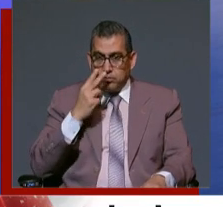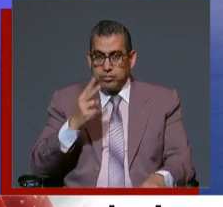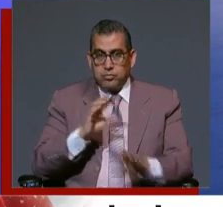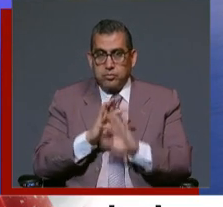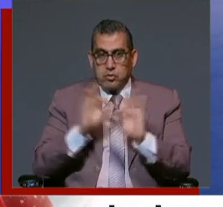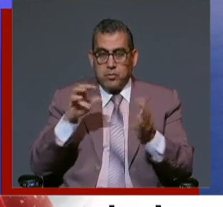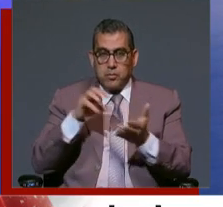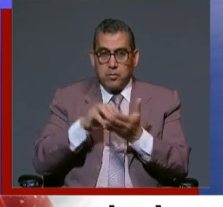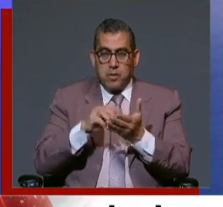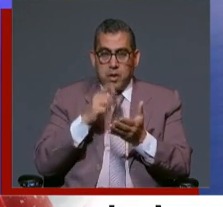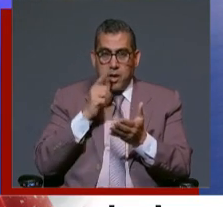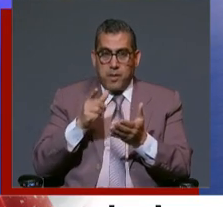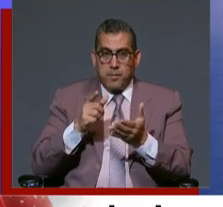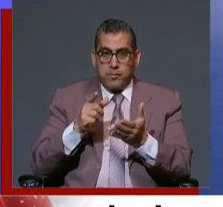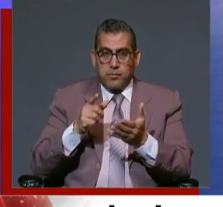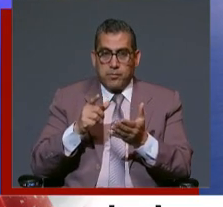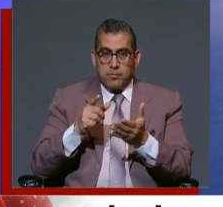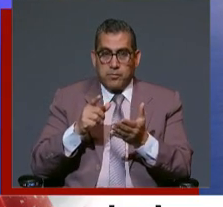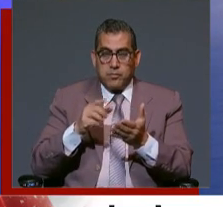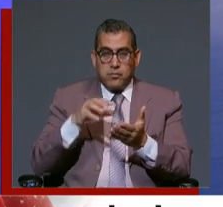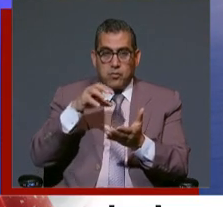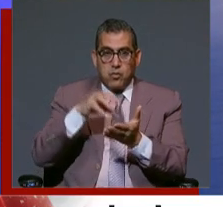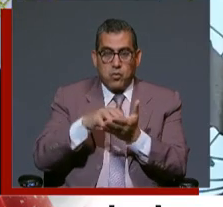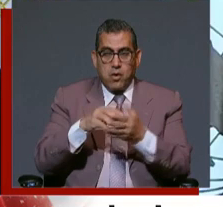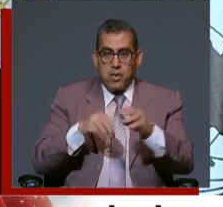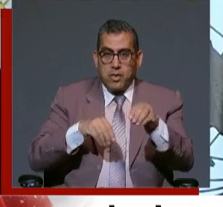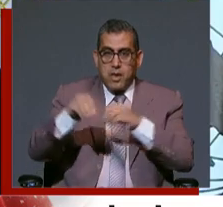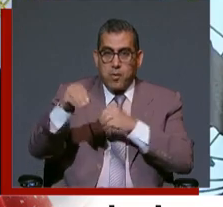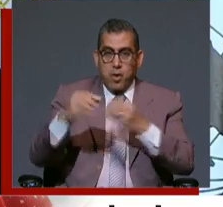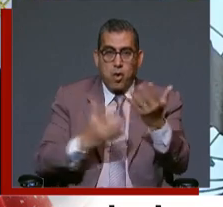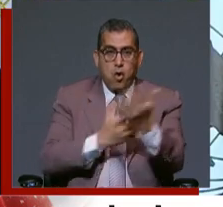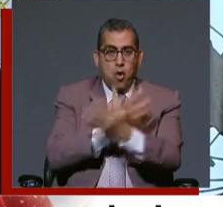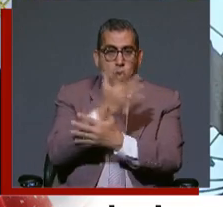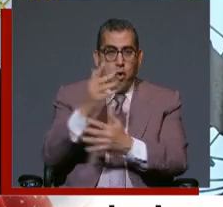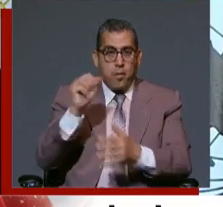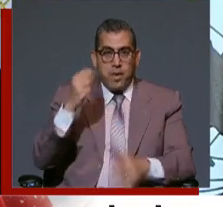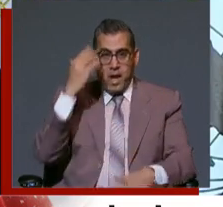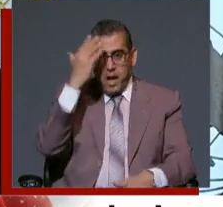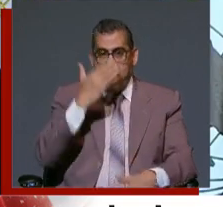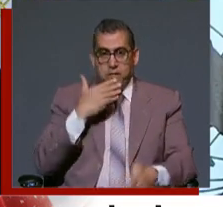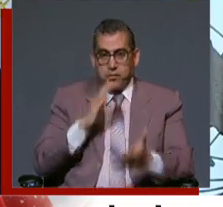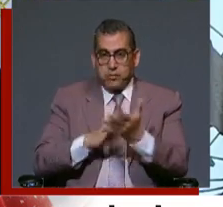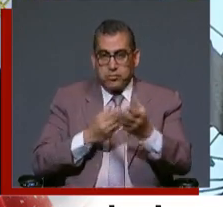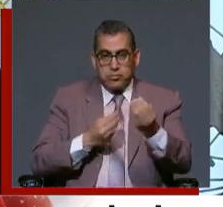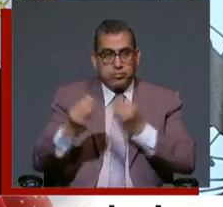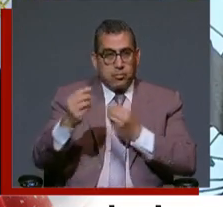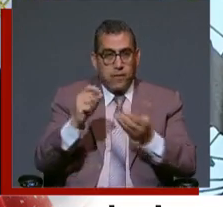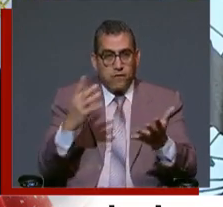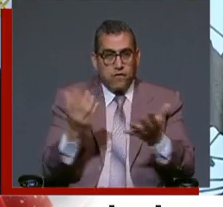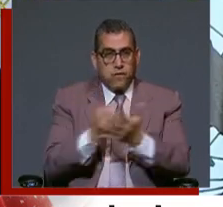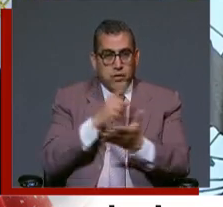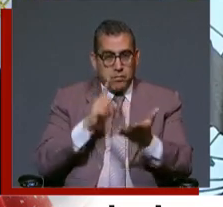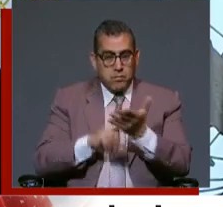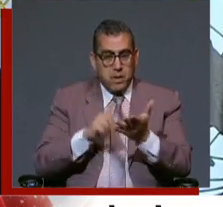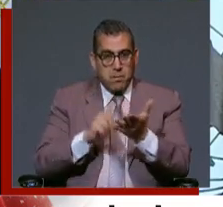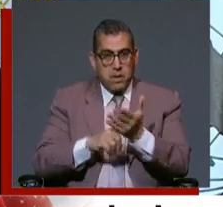دولنا بمنطقة التبادل الحر الإفريقية التي تمثل فرصة حقيقية